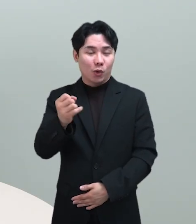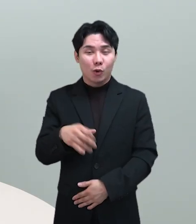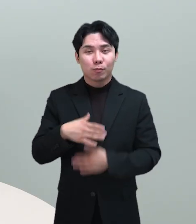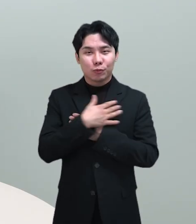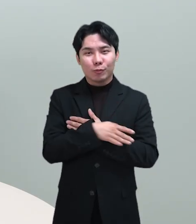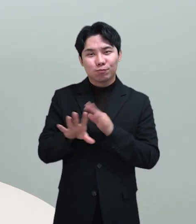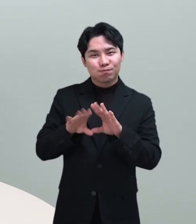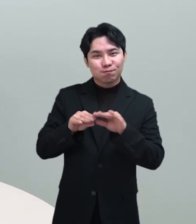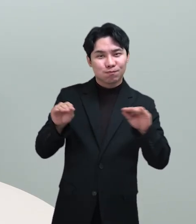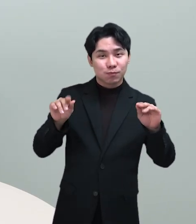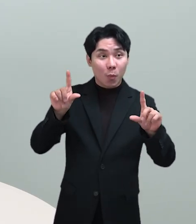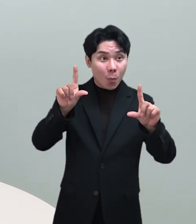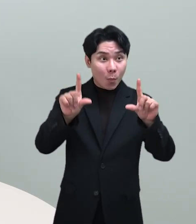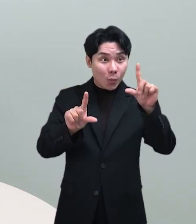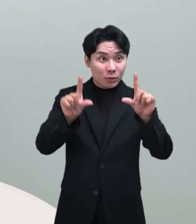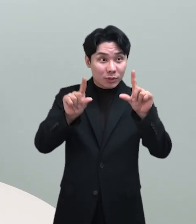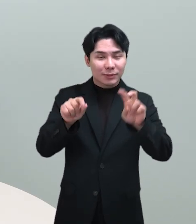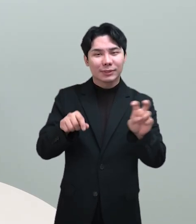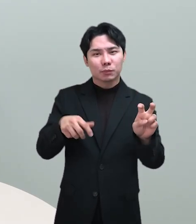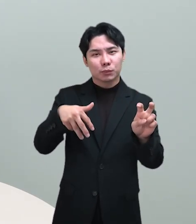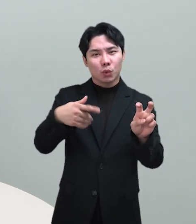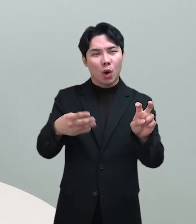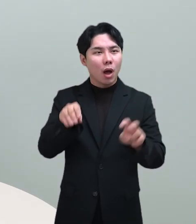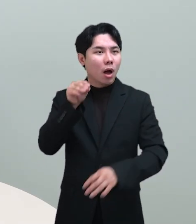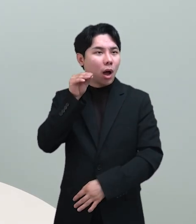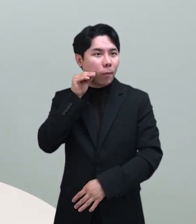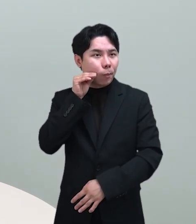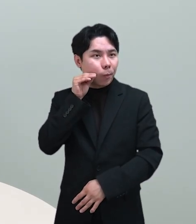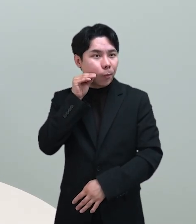요령이 있는데 자세를 20초 동안 유지를 하고